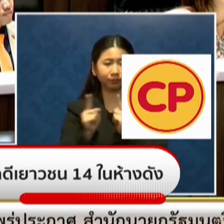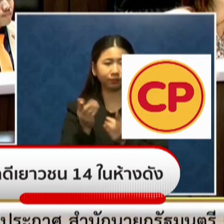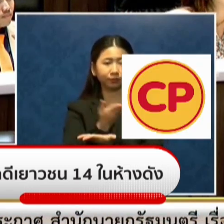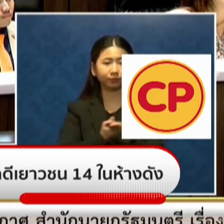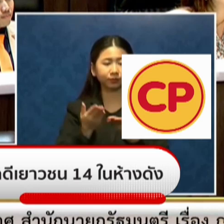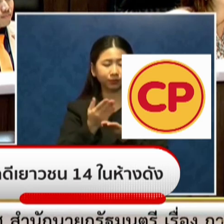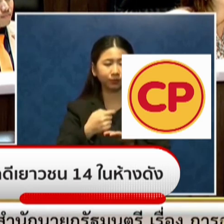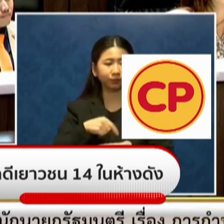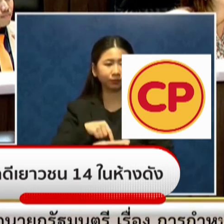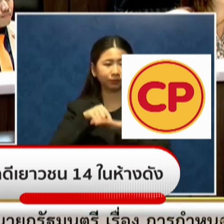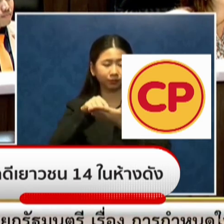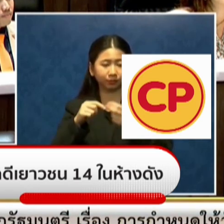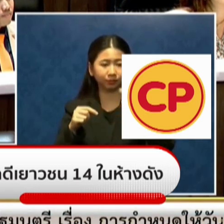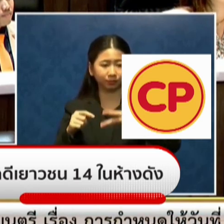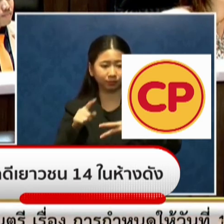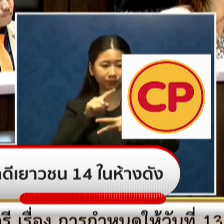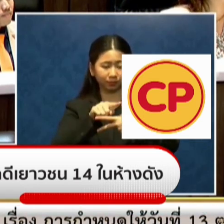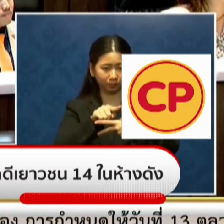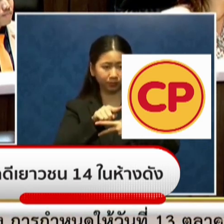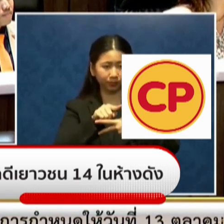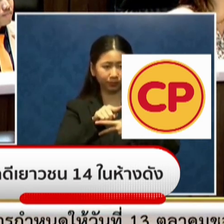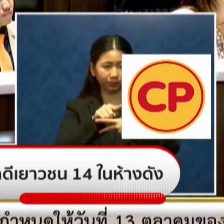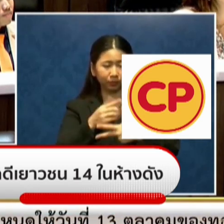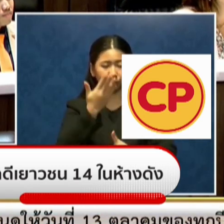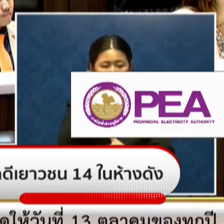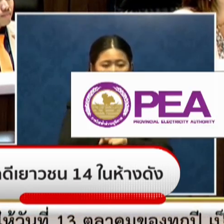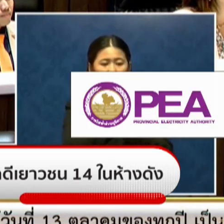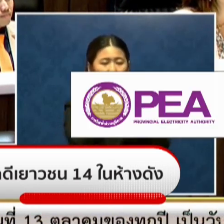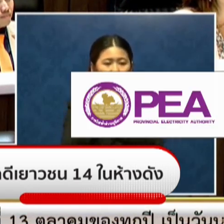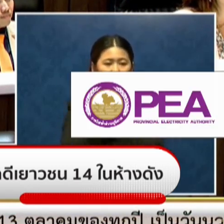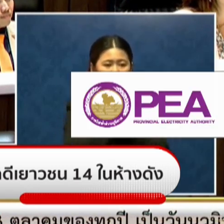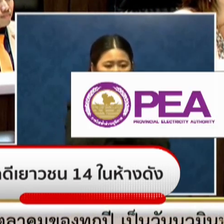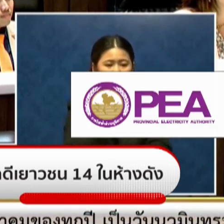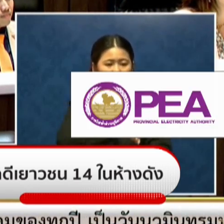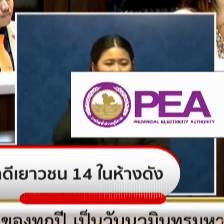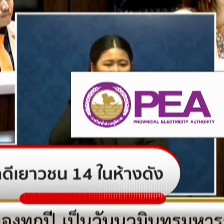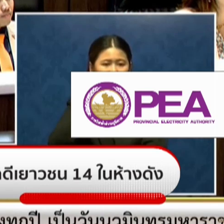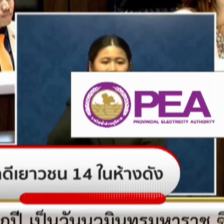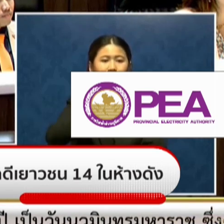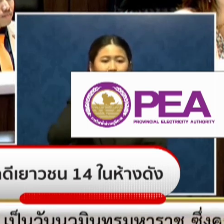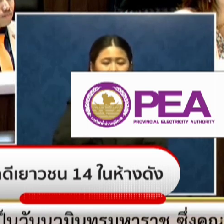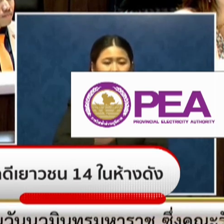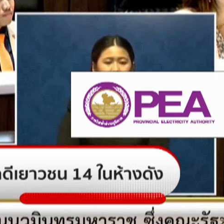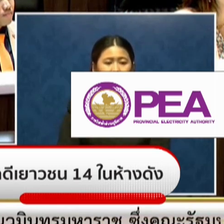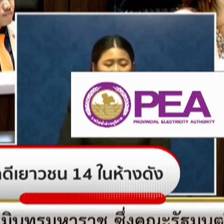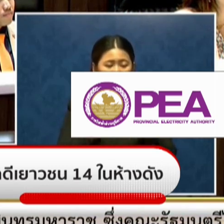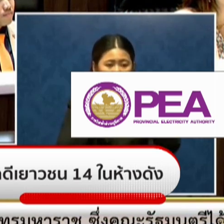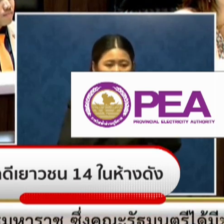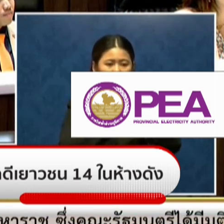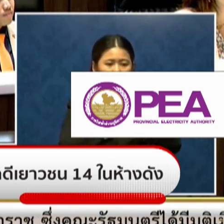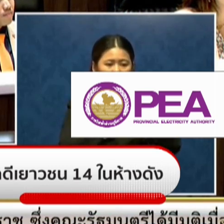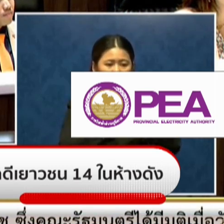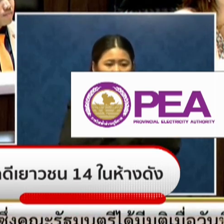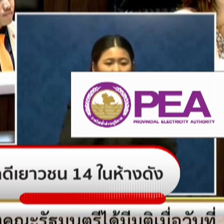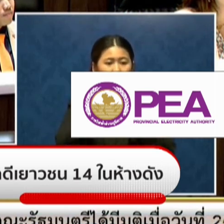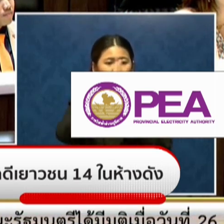ชาญแล้วก็งานวิจัยจะชี้ว่าการประคมข่าวในลักษณะดังกล่าวเนี่ยอาจจะสุ่มเสี่ยงให้เกิดพฤติกรรมเลียนแบบจึง